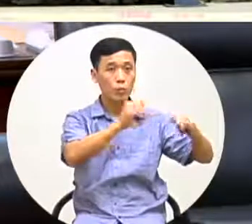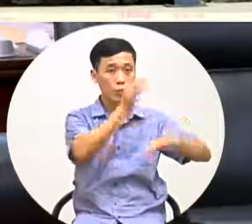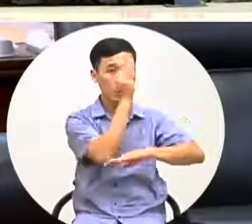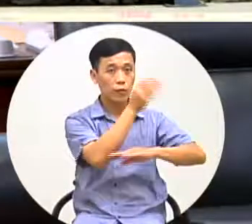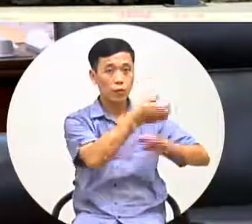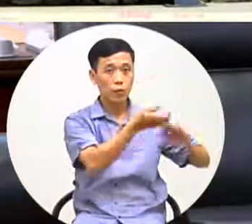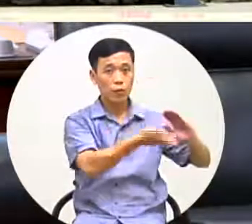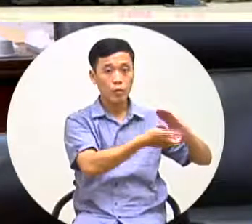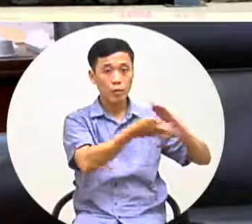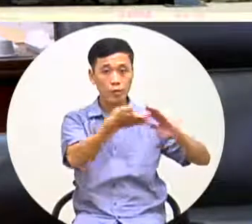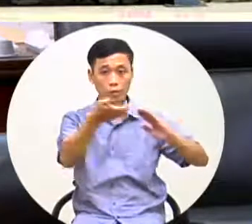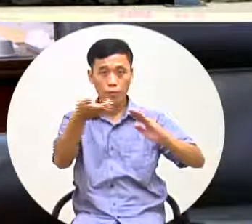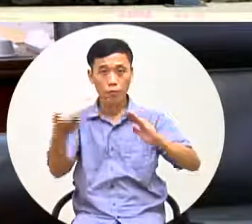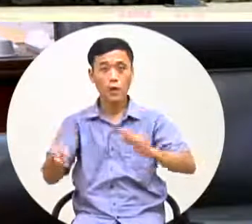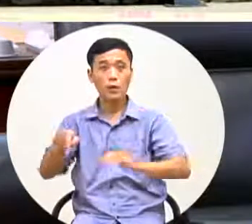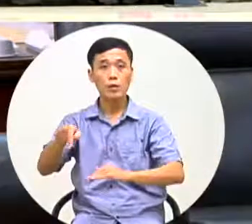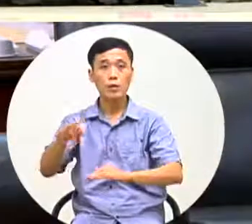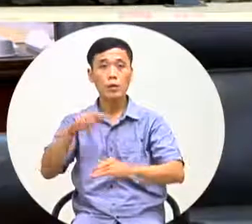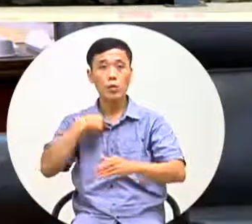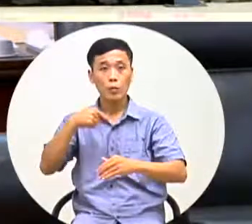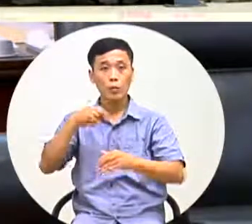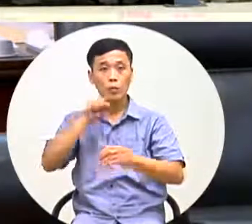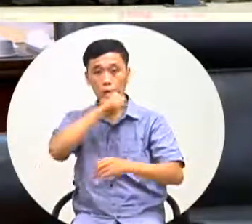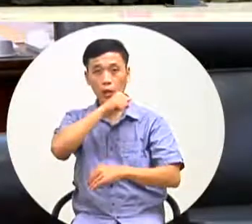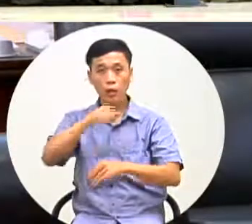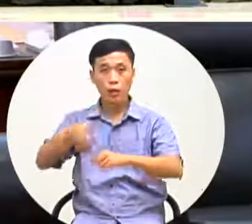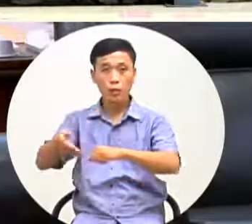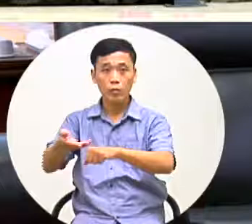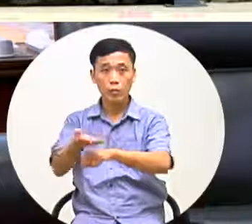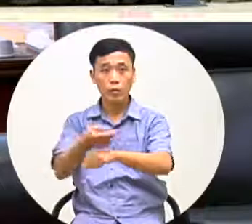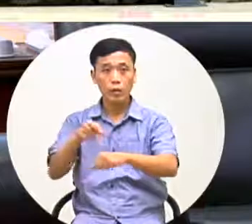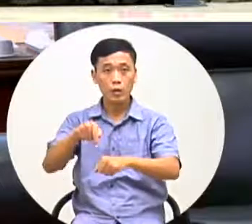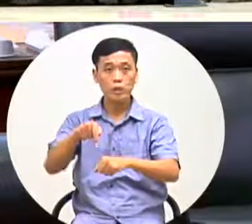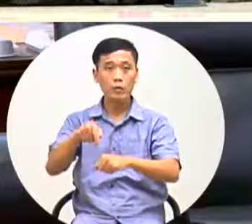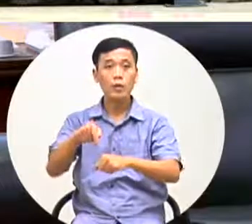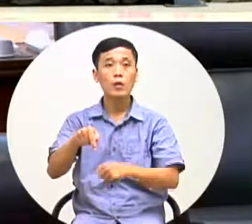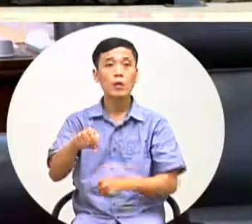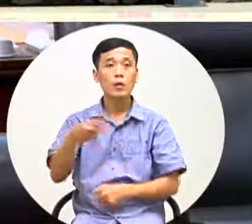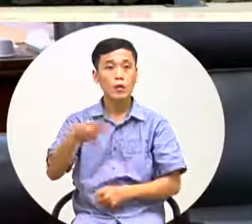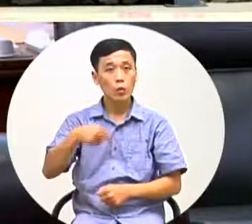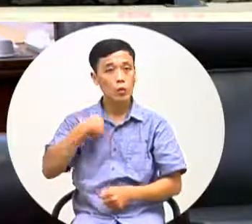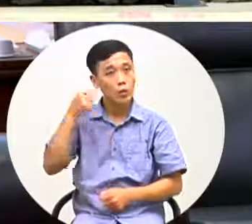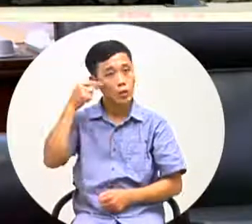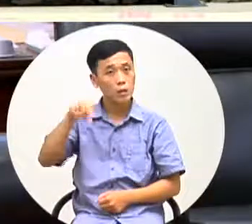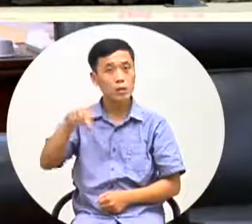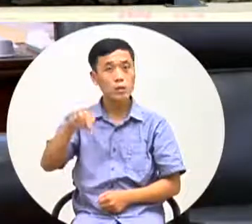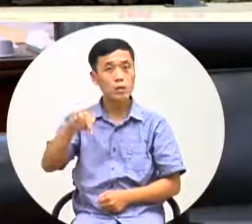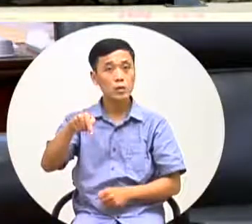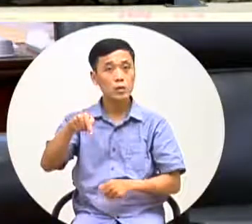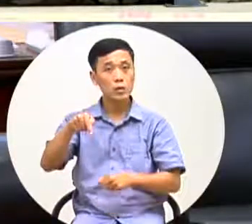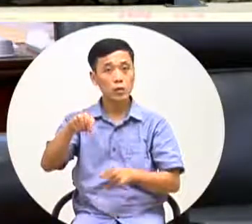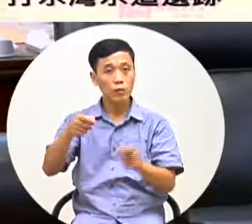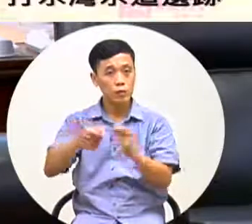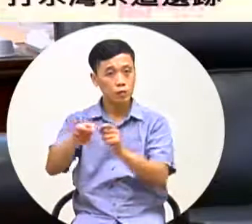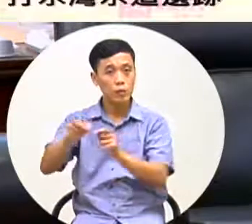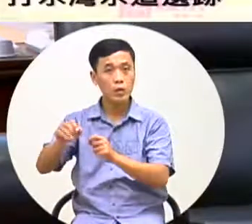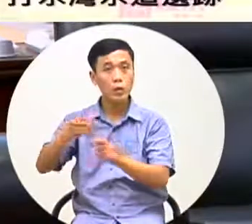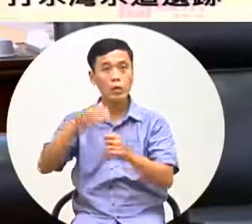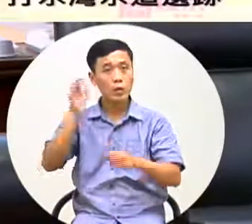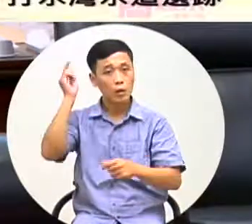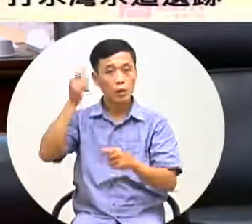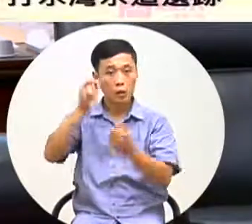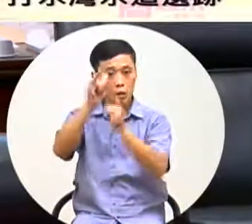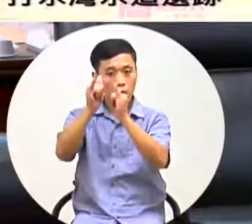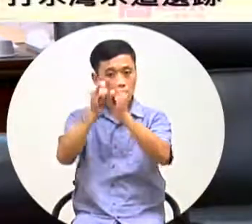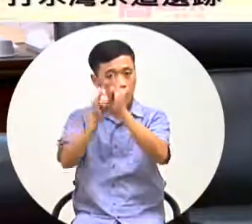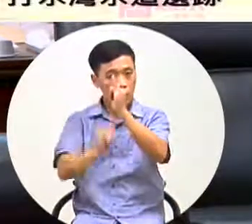岛内自己的一个移民在那边了。那我想这边是充满了很多的历史场景跟历史回忆的地方啊。